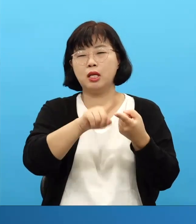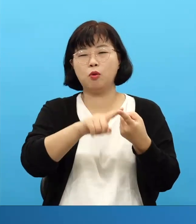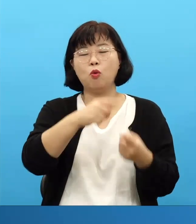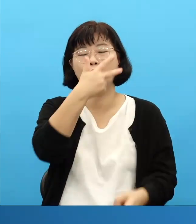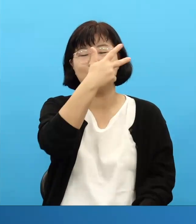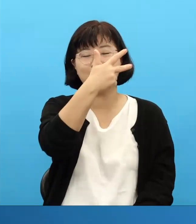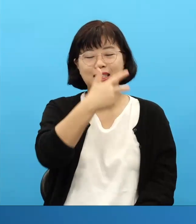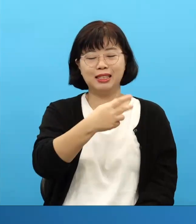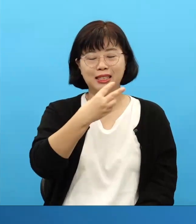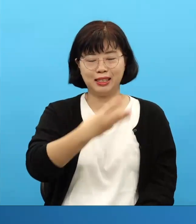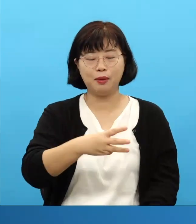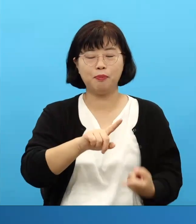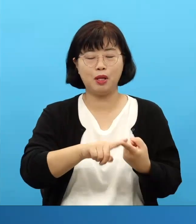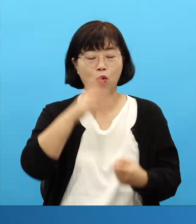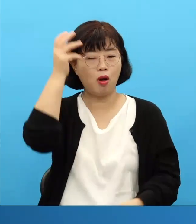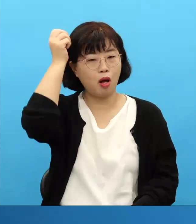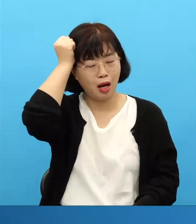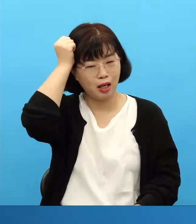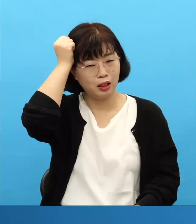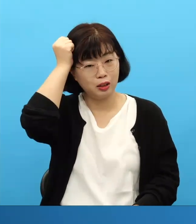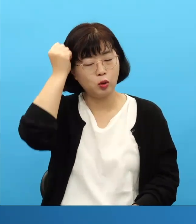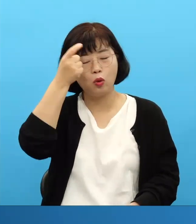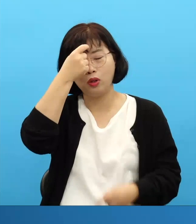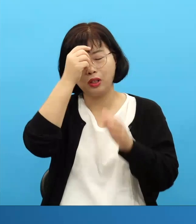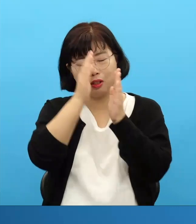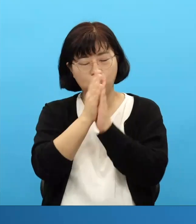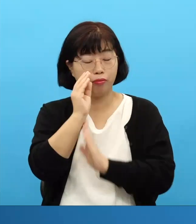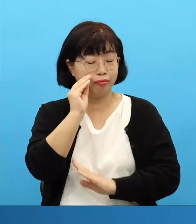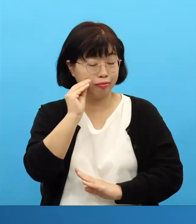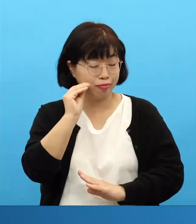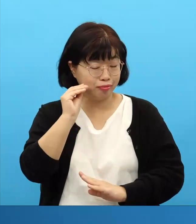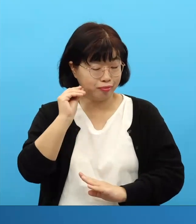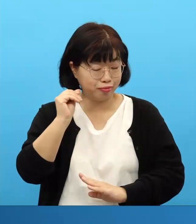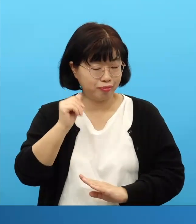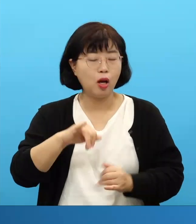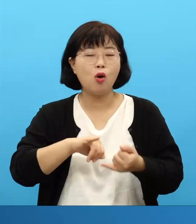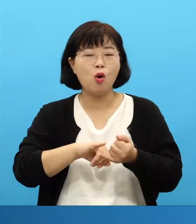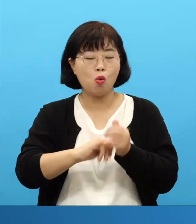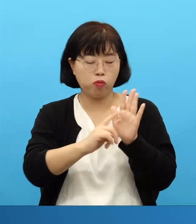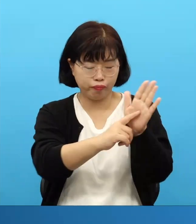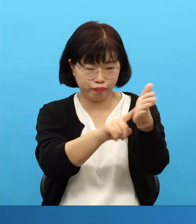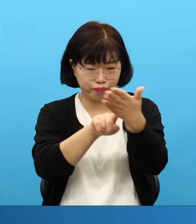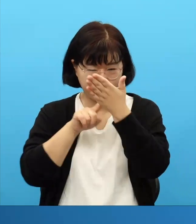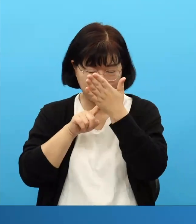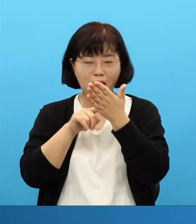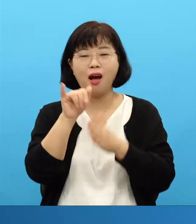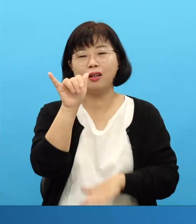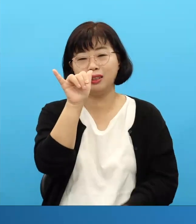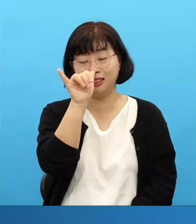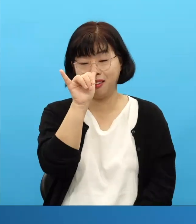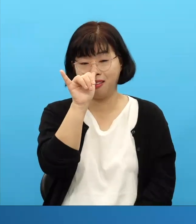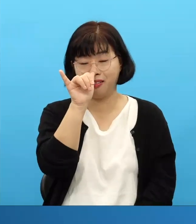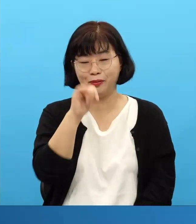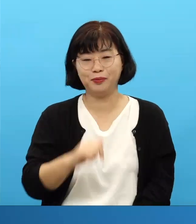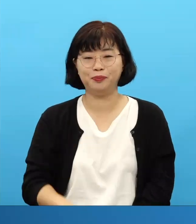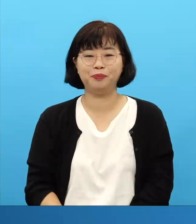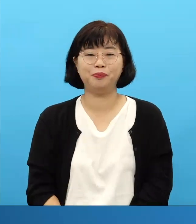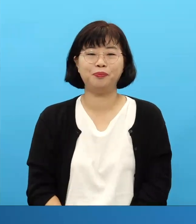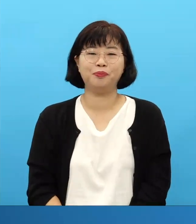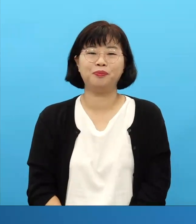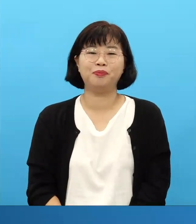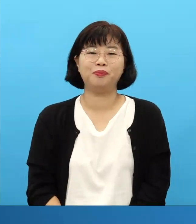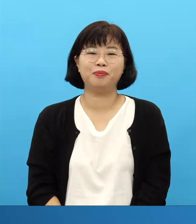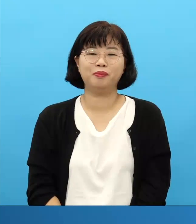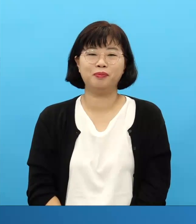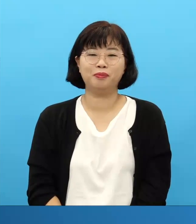돼 있습니다. Our business people and all of our community workers here in Jeju Island, if you begin praying this way, then absolutely the rest will follow. 생각하세요, 뭐. And so think about this.